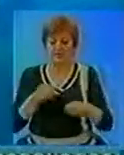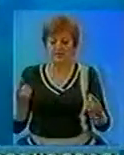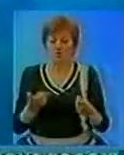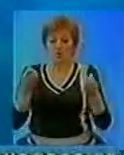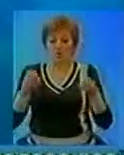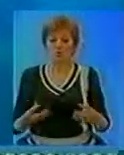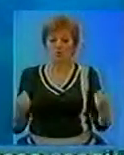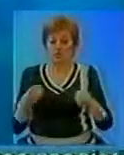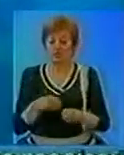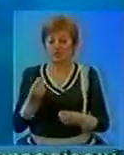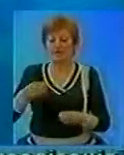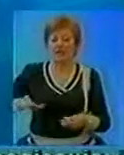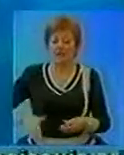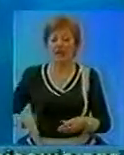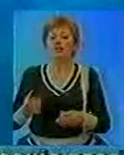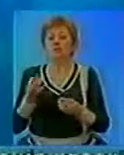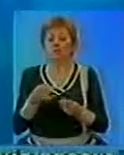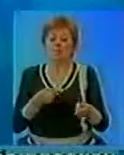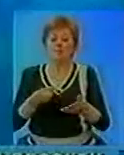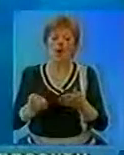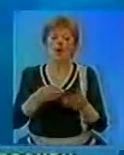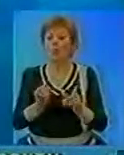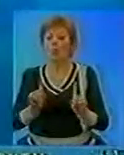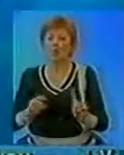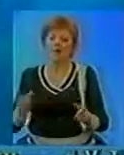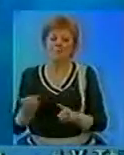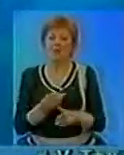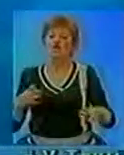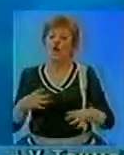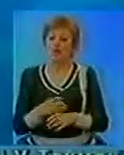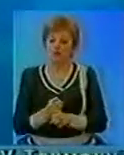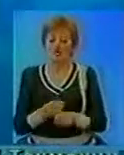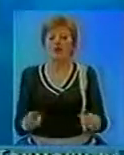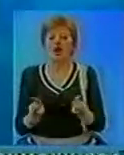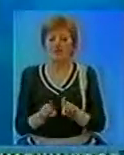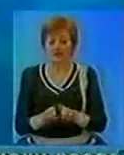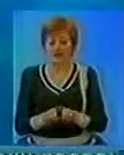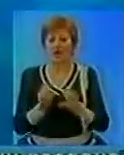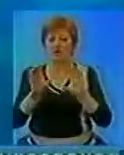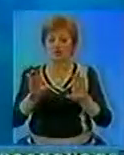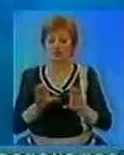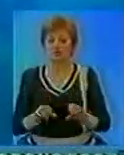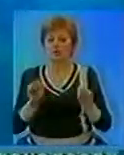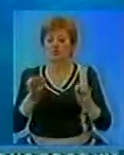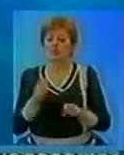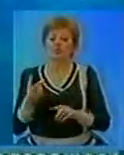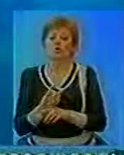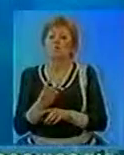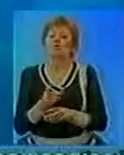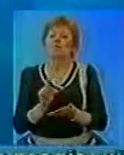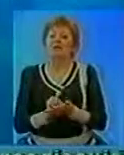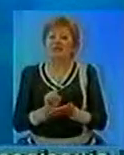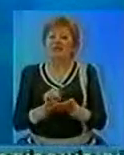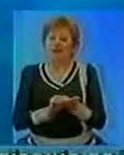себе наличные деньги, покупать на них товары без ограничений. А также в закон о таможенном тарифе. Кроме